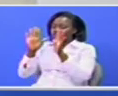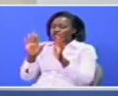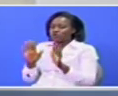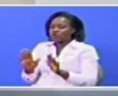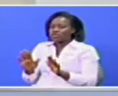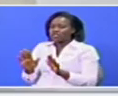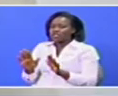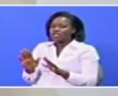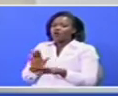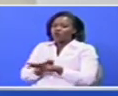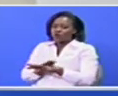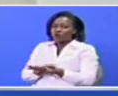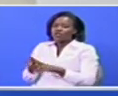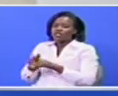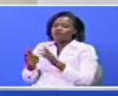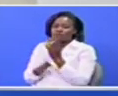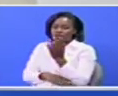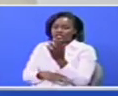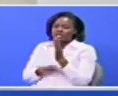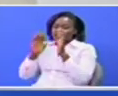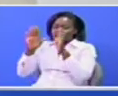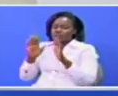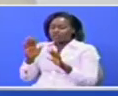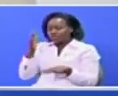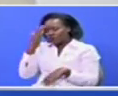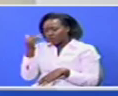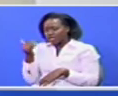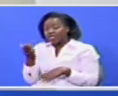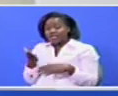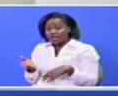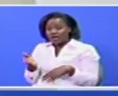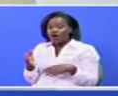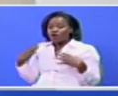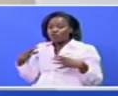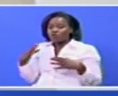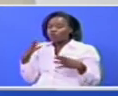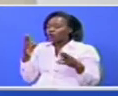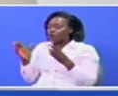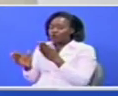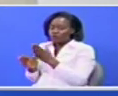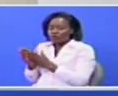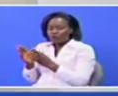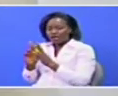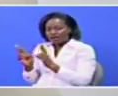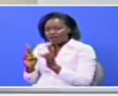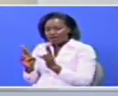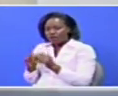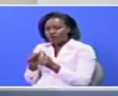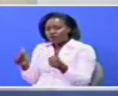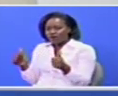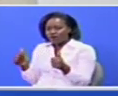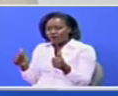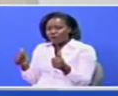ina uzuri na pia na ubaya. Swala muhimu kwa sasa ni watu kujiandaa kwa vilivyo, kwa sababu bila wamesikia